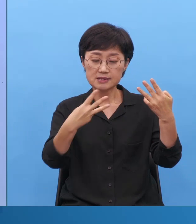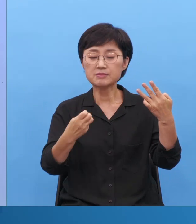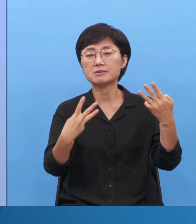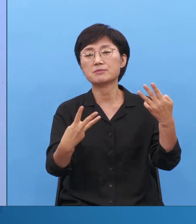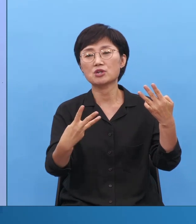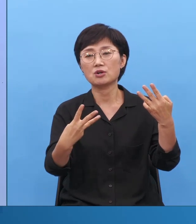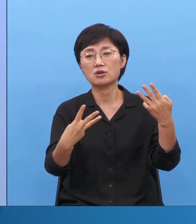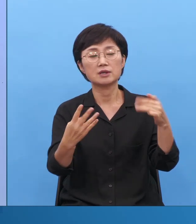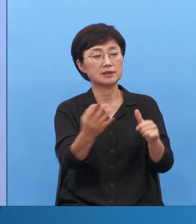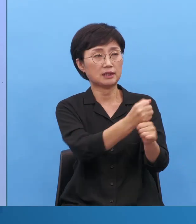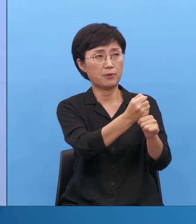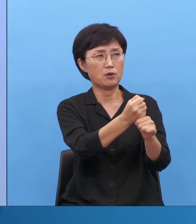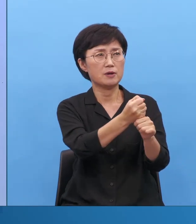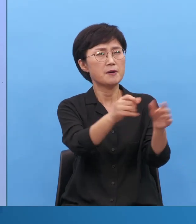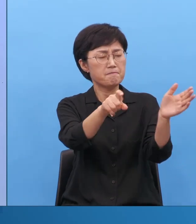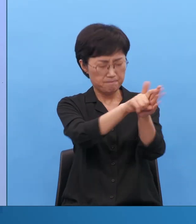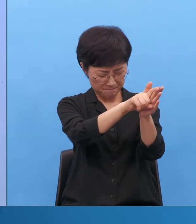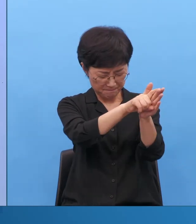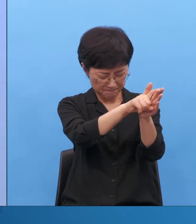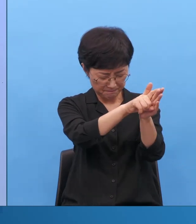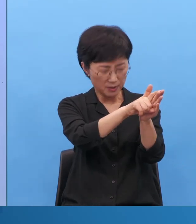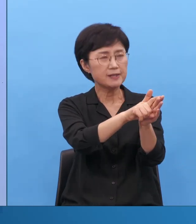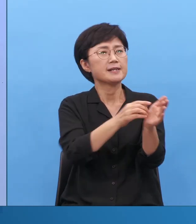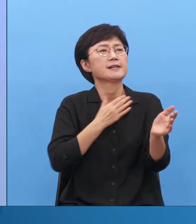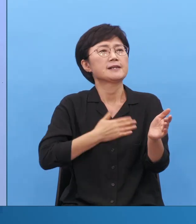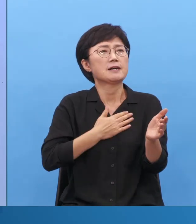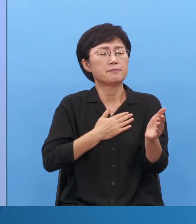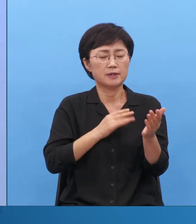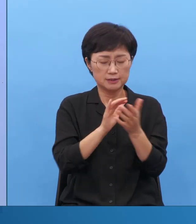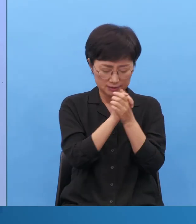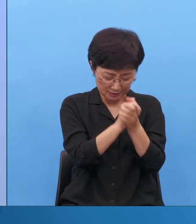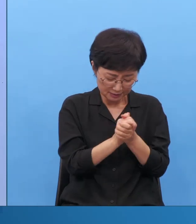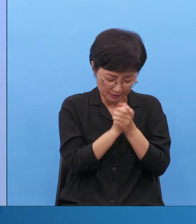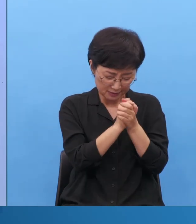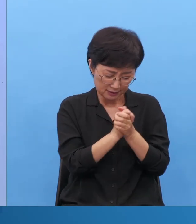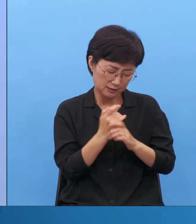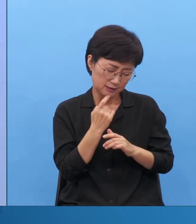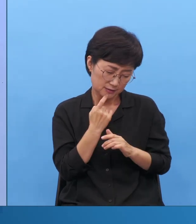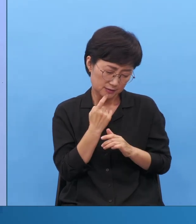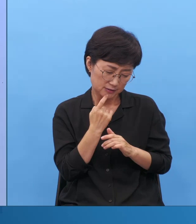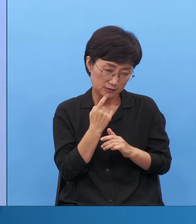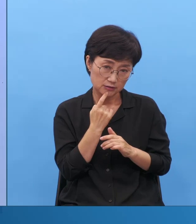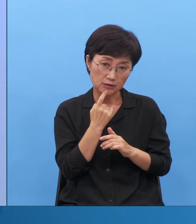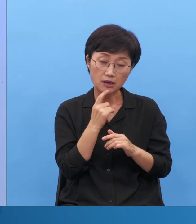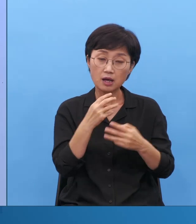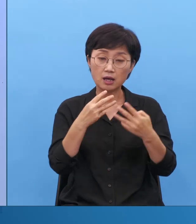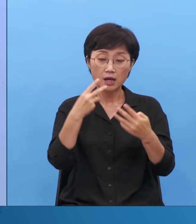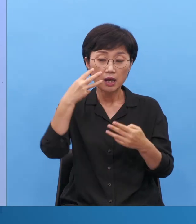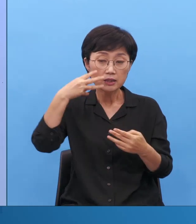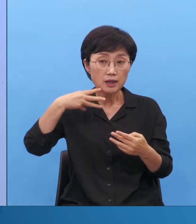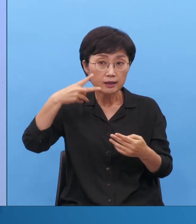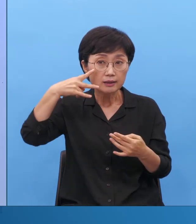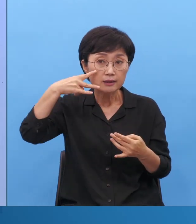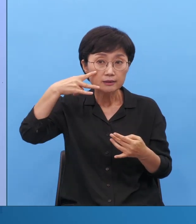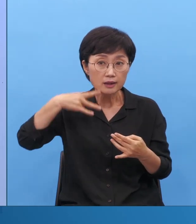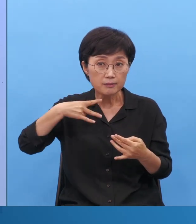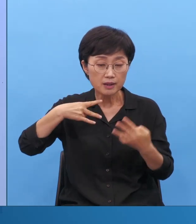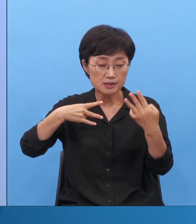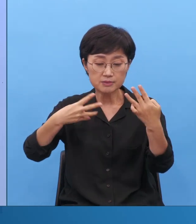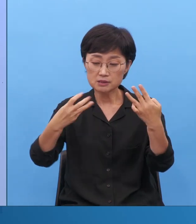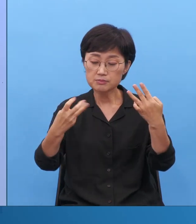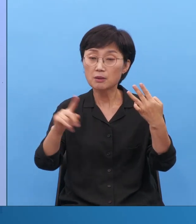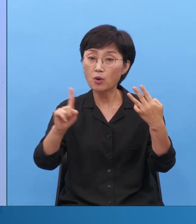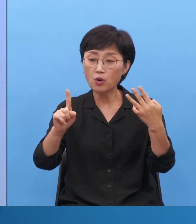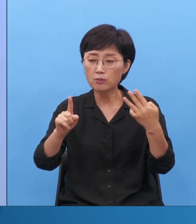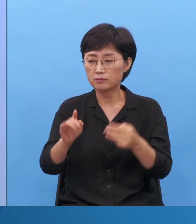기도해. 너는 내게 부르짖으라 하셨어요. And I continue 내가 to 네게 pray. 응답하겠고 Call upon me and I will 네가 answer 알지만 you. 크고 비밀한 일 네가 알리라. And I'll give you and reveal to you these great